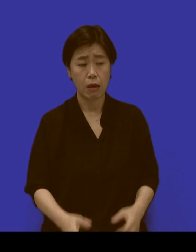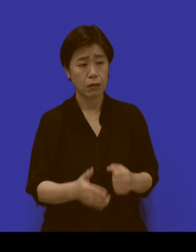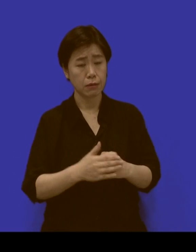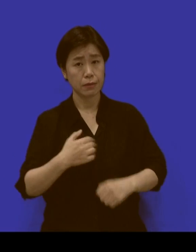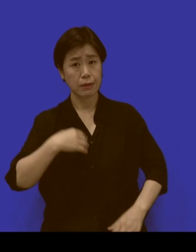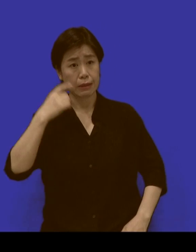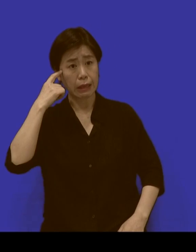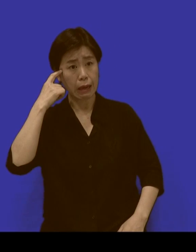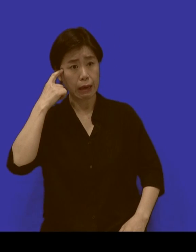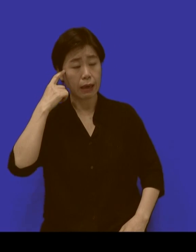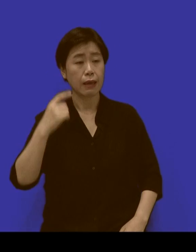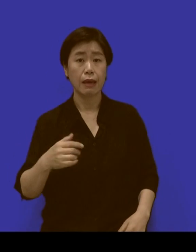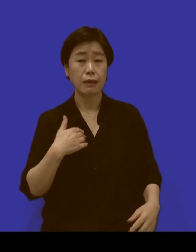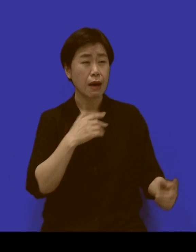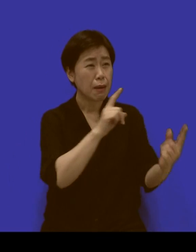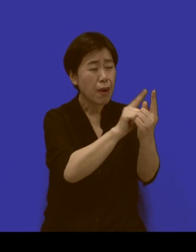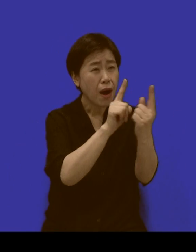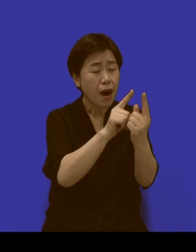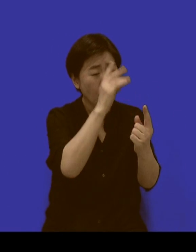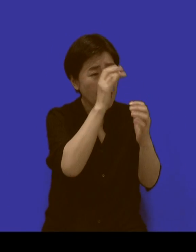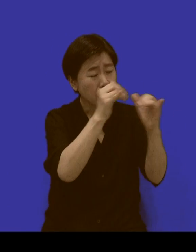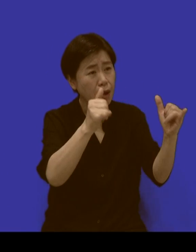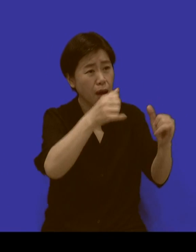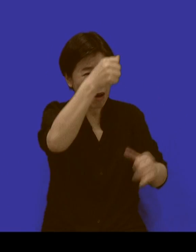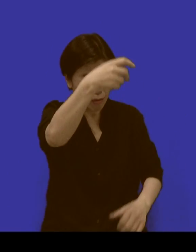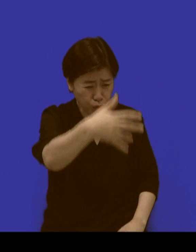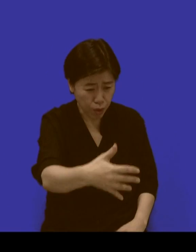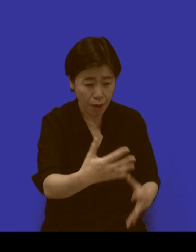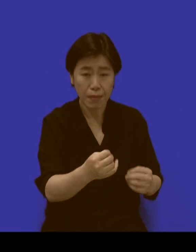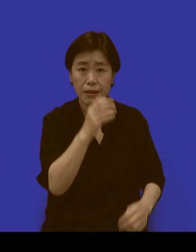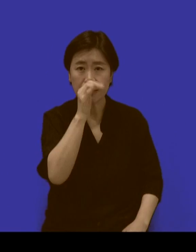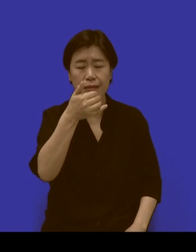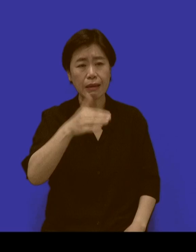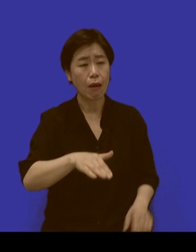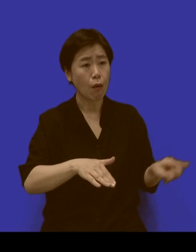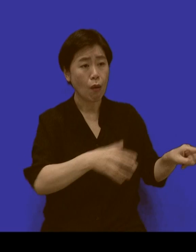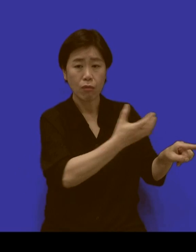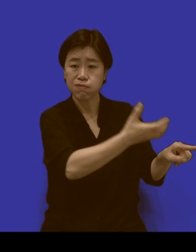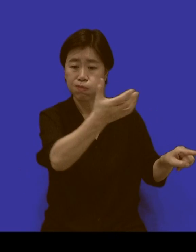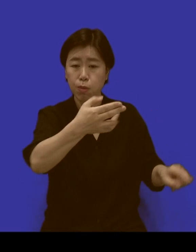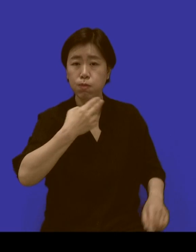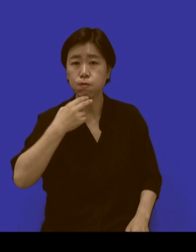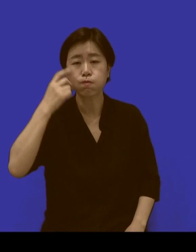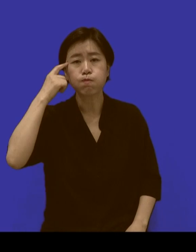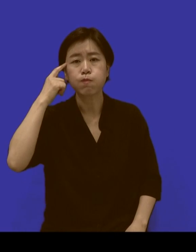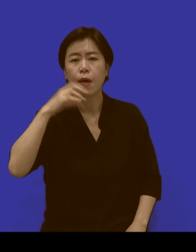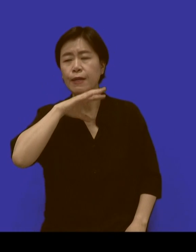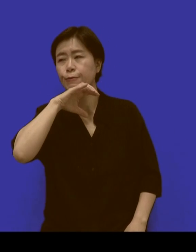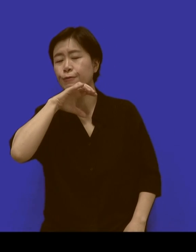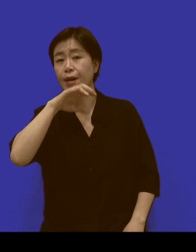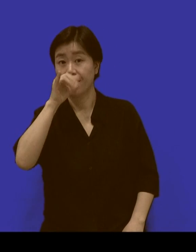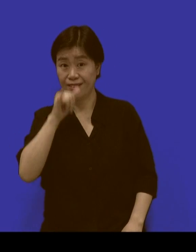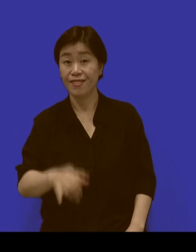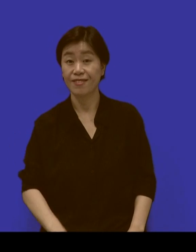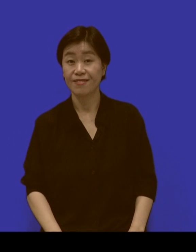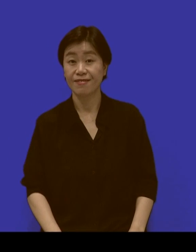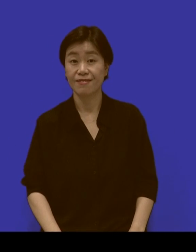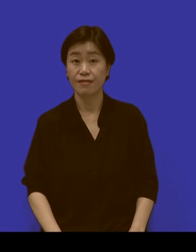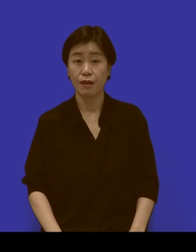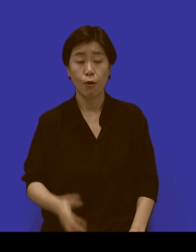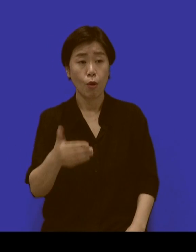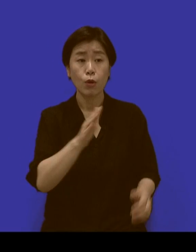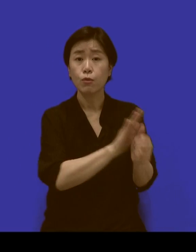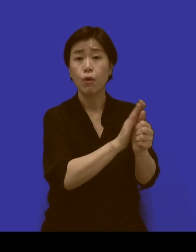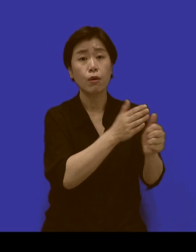볼 사람이 아직 많은데 이분은 왜 이렇게 안 가시나. 그래서 투덜투덜 대면서 매일 회진 돌아야 되니까 이미 우리가 해줄 일은